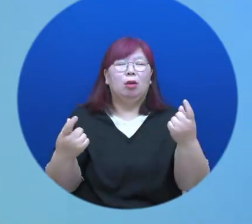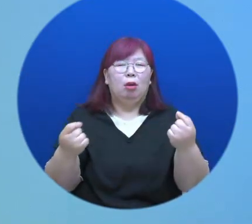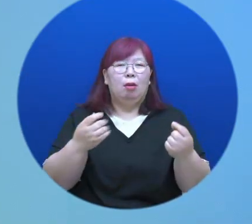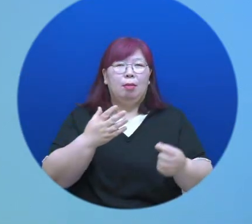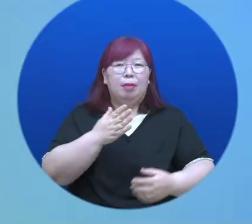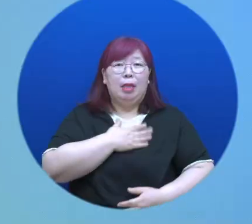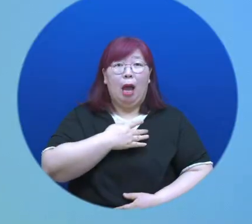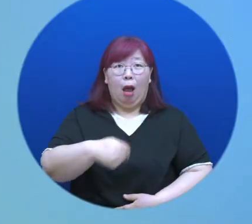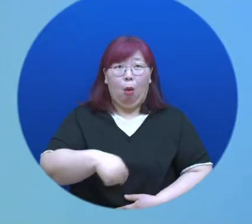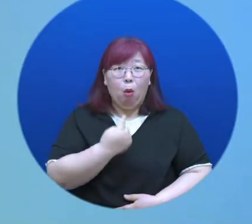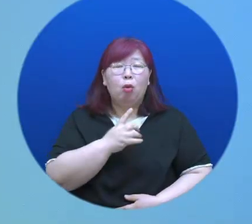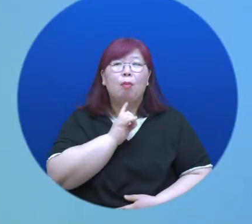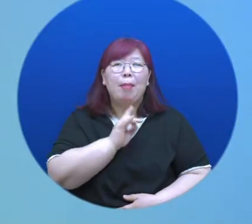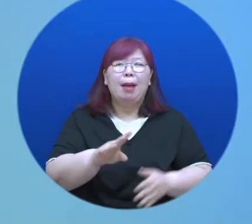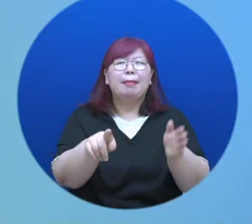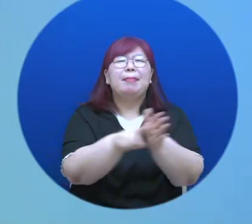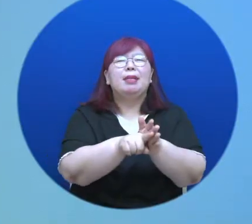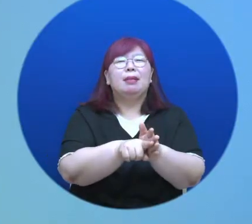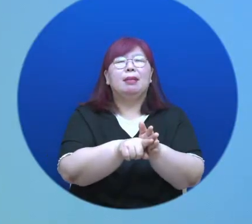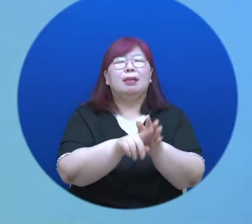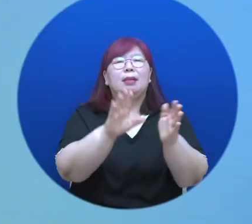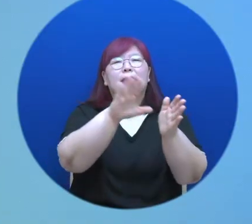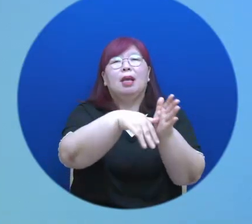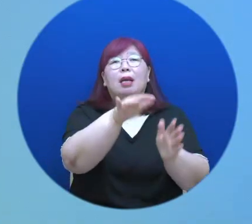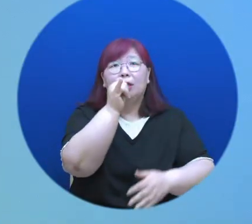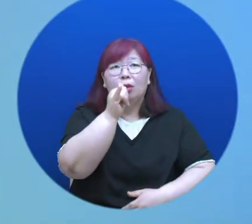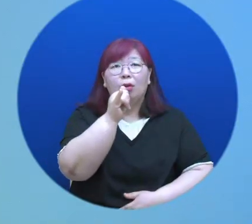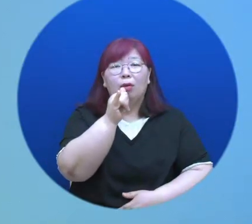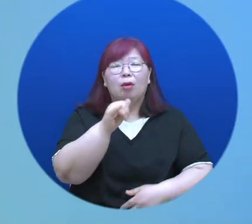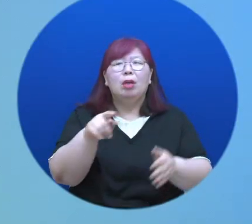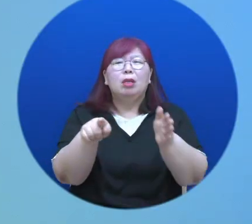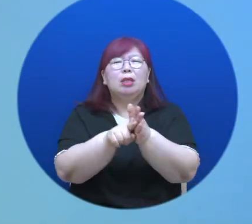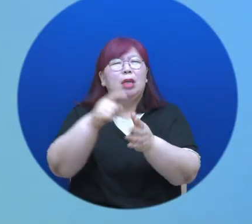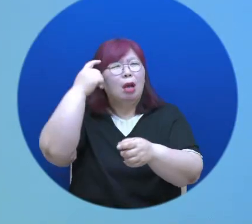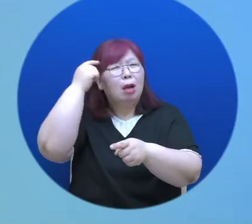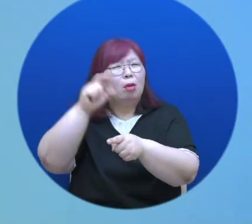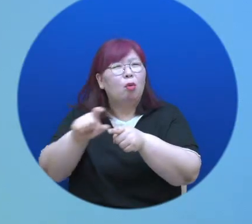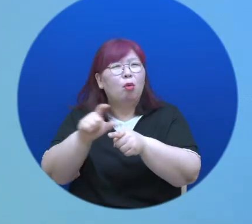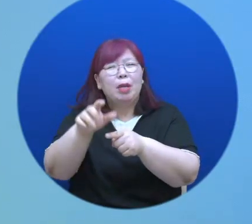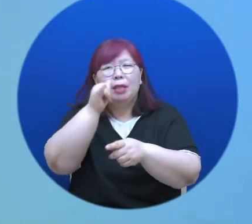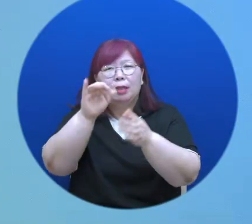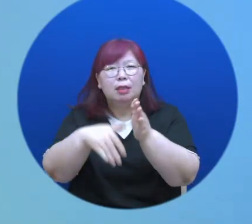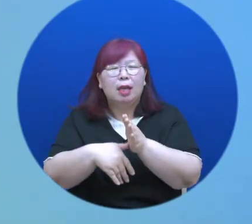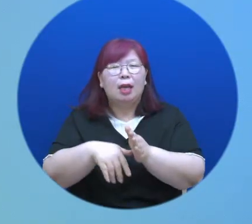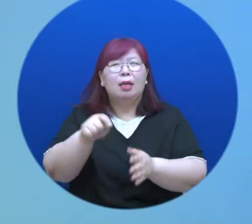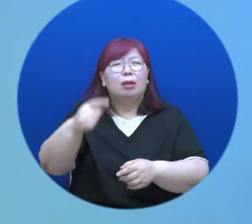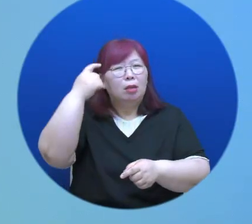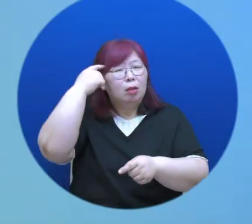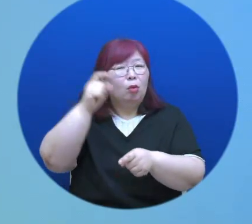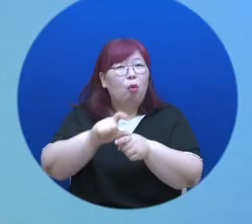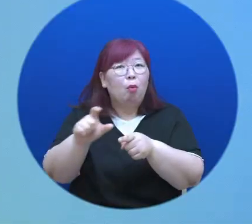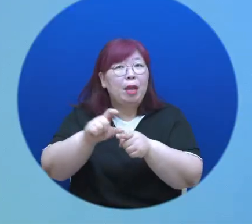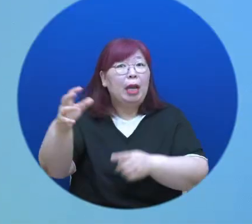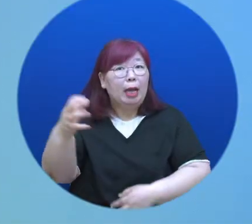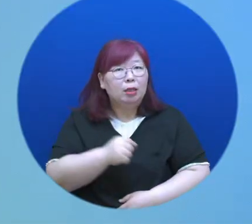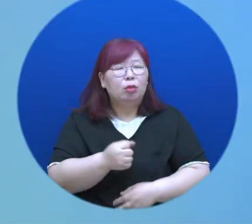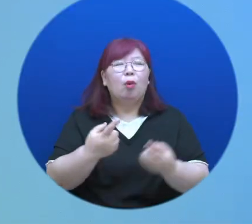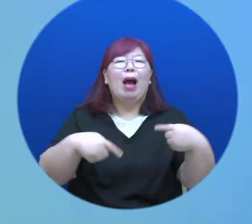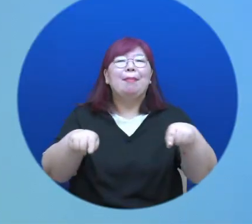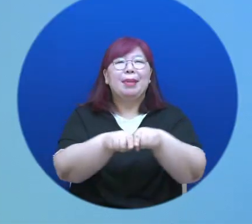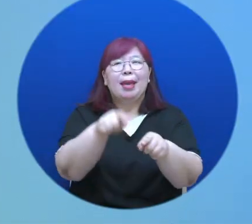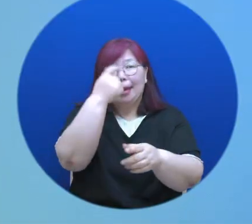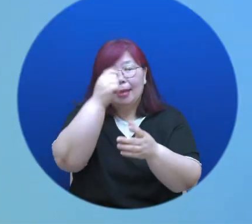자리에서 믿음을 지켜가고 있습니다. 신앙적 고민이 있을 때 그 고민을 가지고 찾아가서 같이